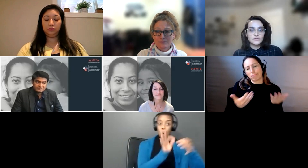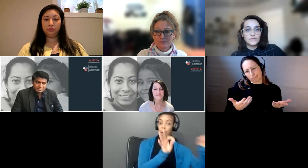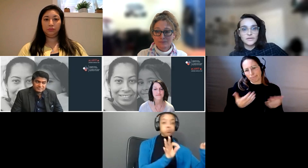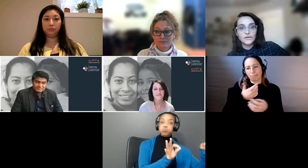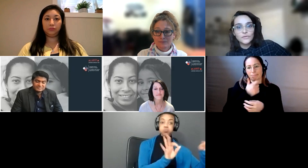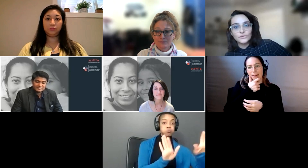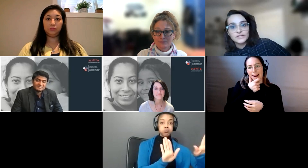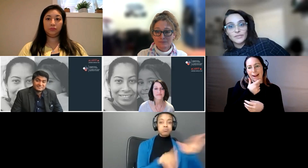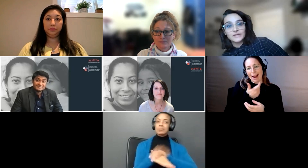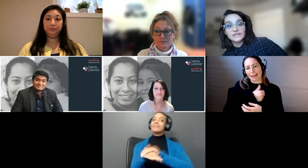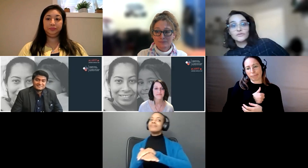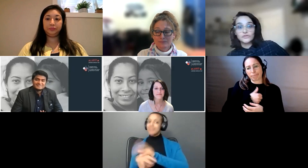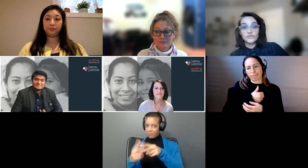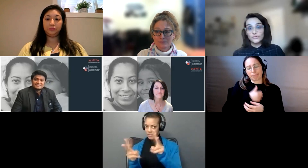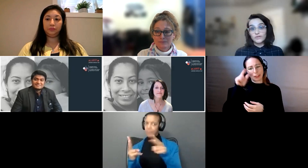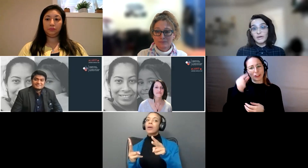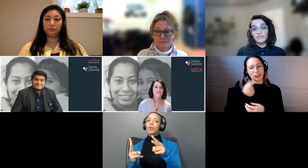pas toutes les langues le font.